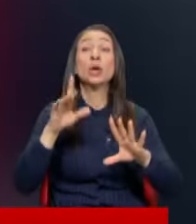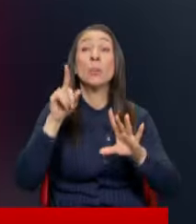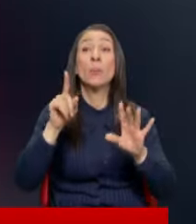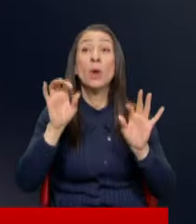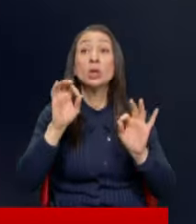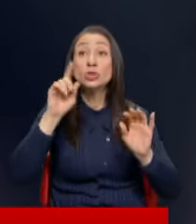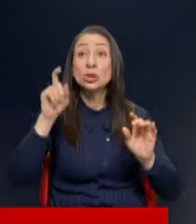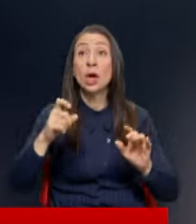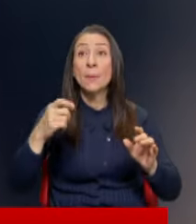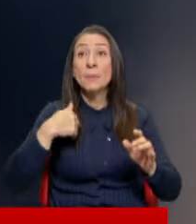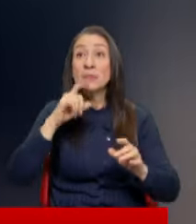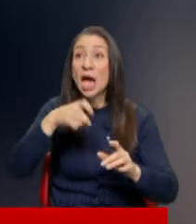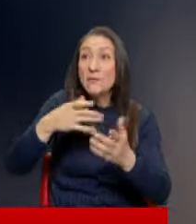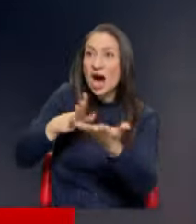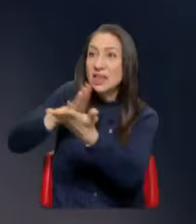çığlıkla